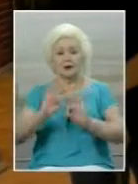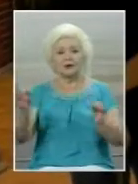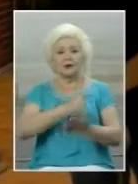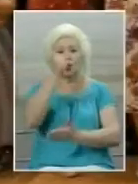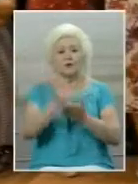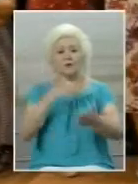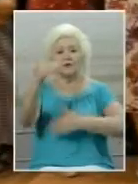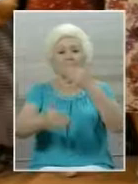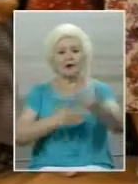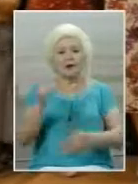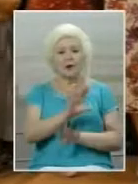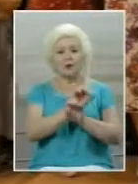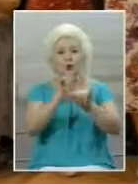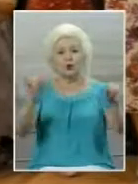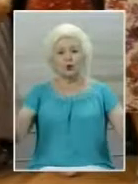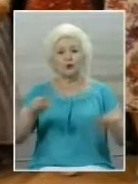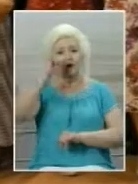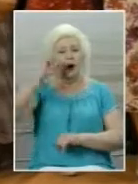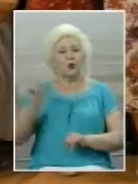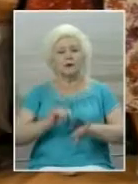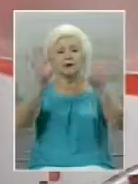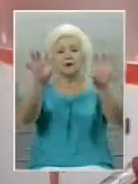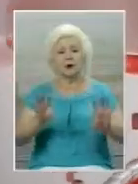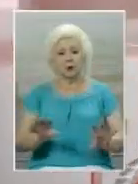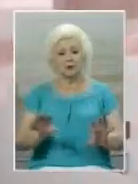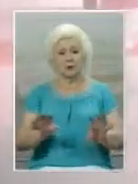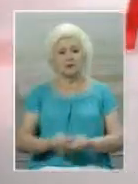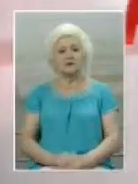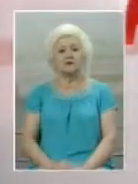основні етапи розвитку української конституції.